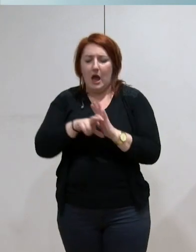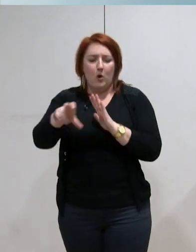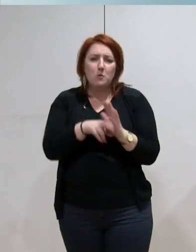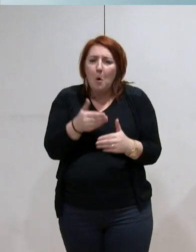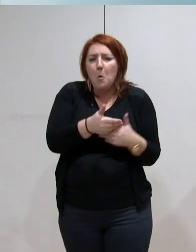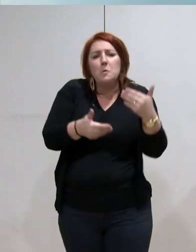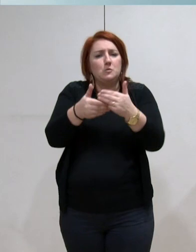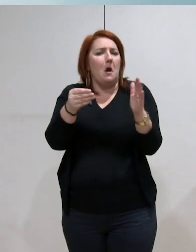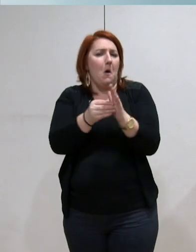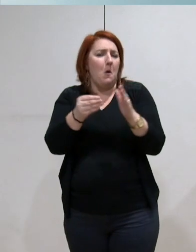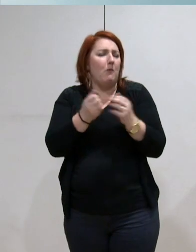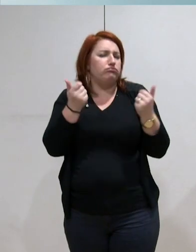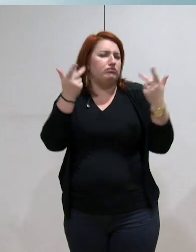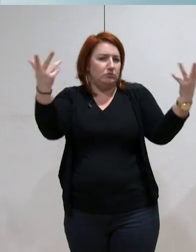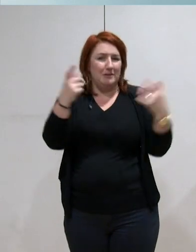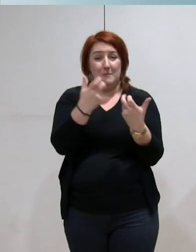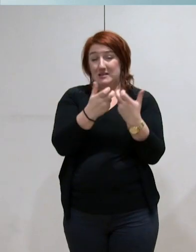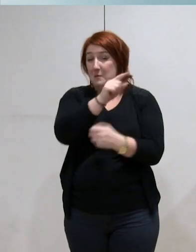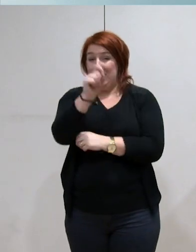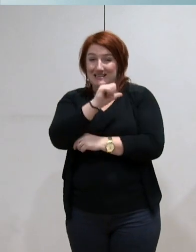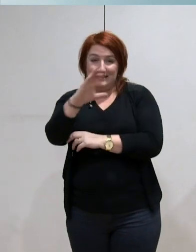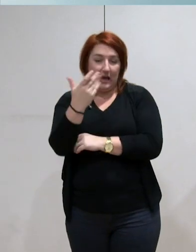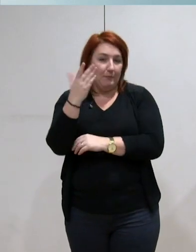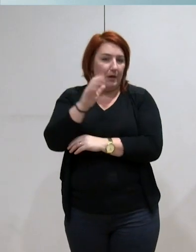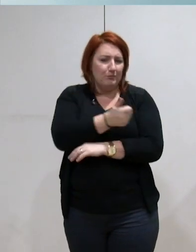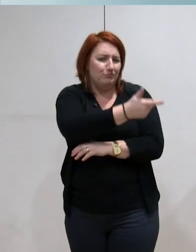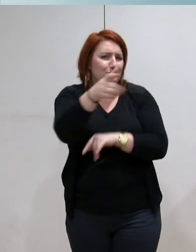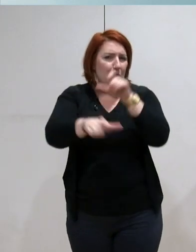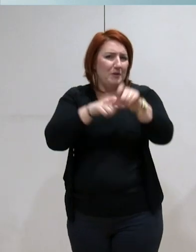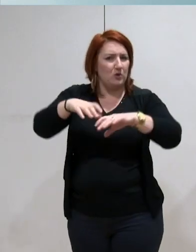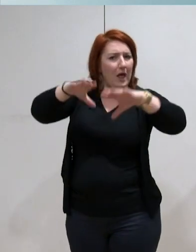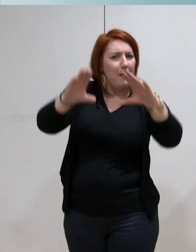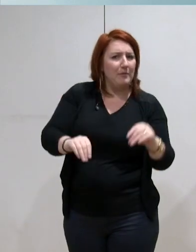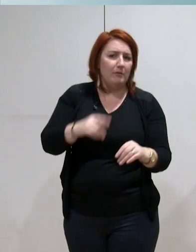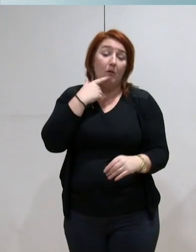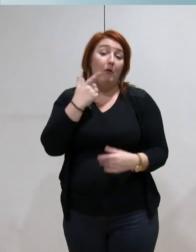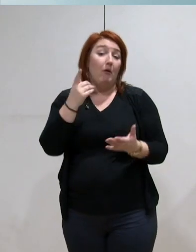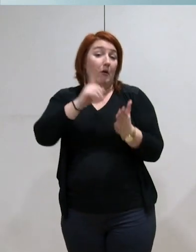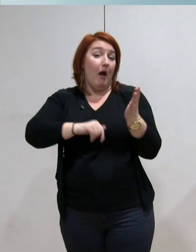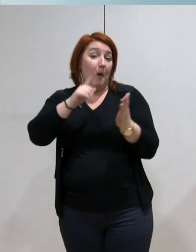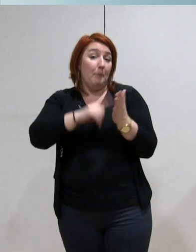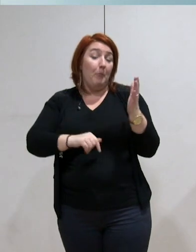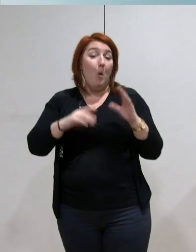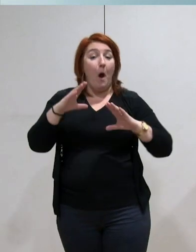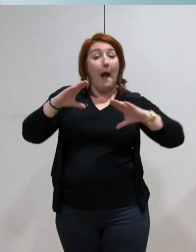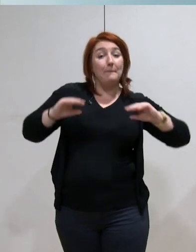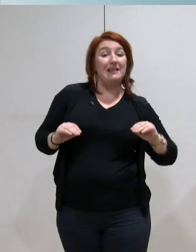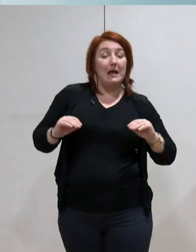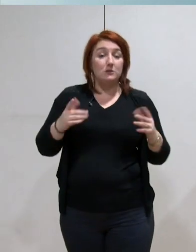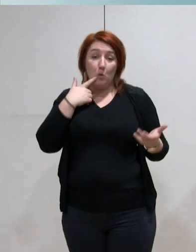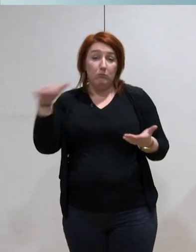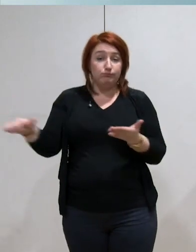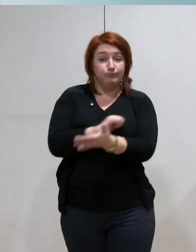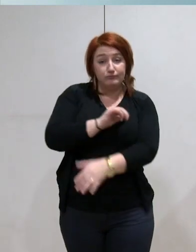mais de plus en plus de V ont été exemptés ou vont l'être plus ou moins et ça a été déjà rappelé de toute ou partie de la taxe d'habitation et